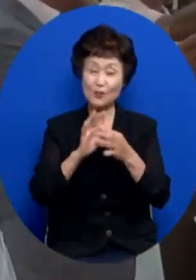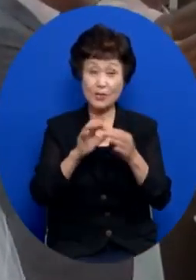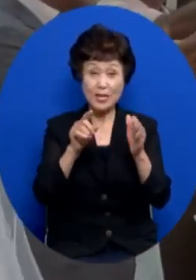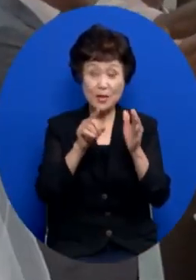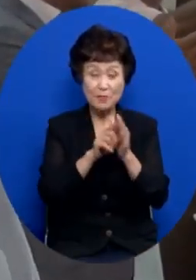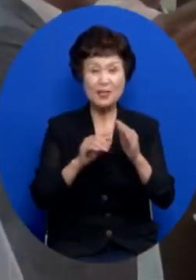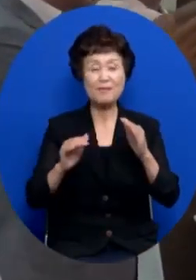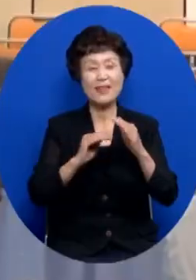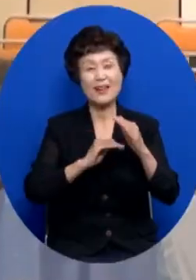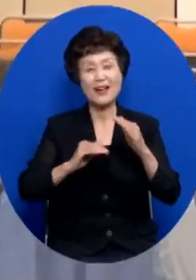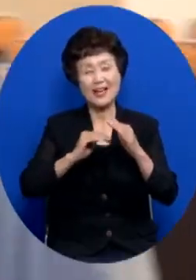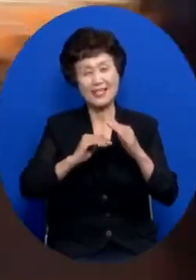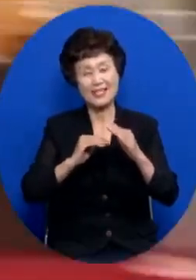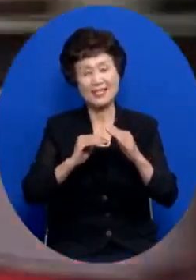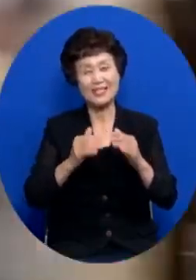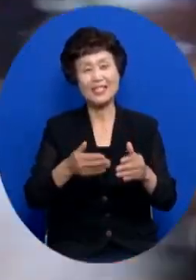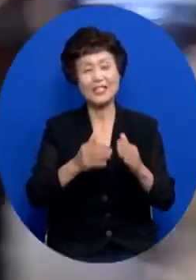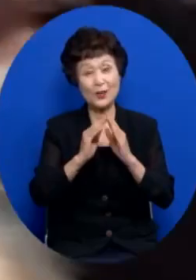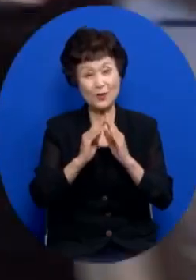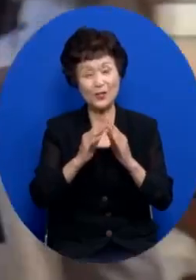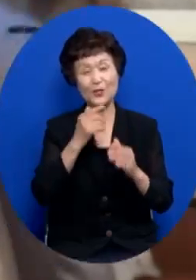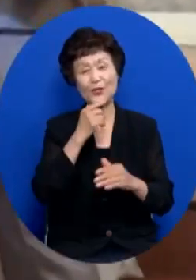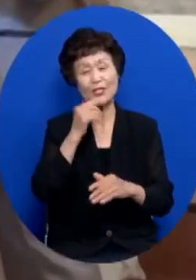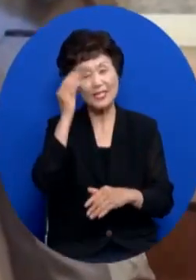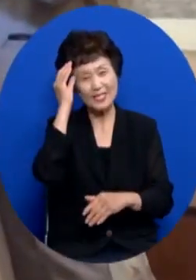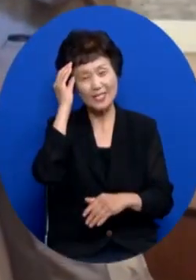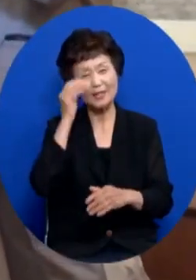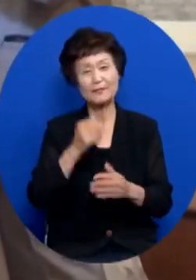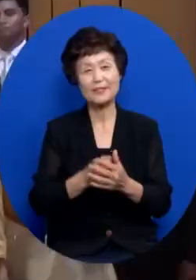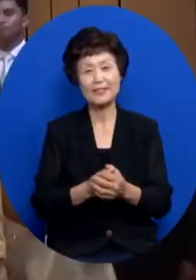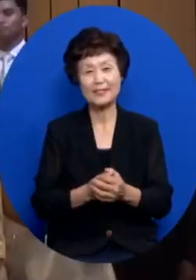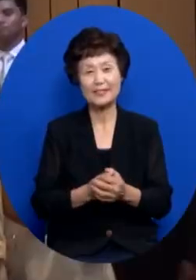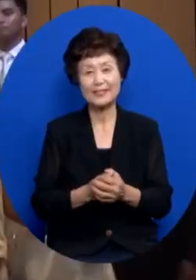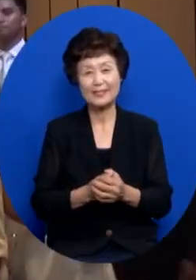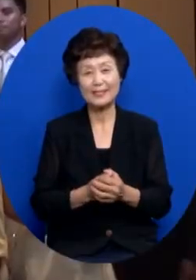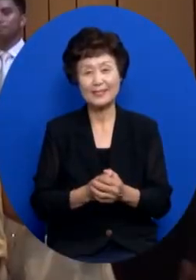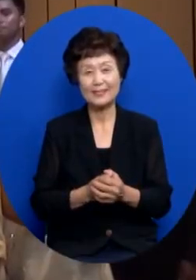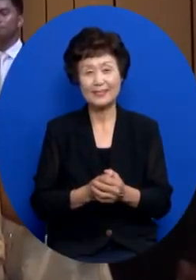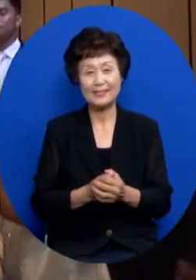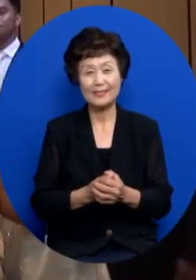가정들이 세워져 가길 기대합니다. 필리핀 빠른약계에서 CTS 뉴스 윤열입니다.